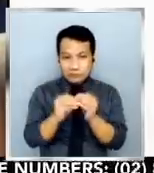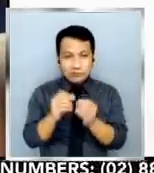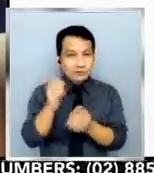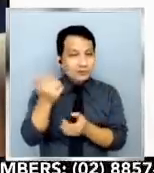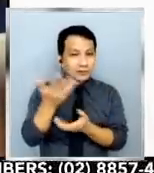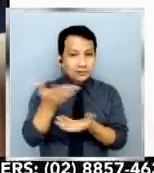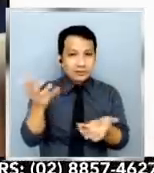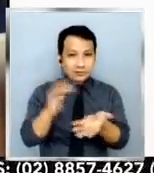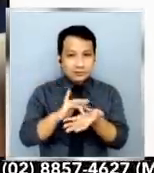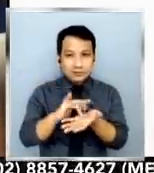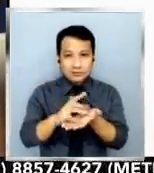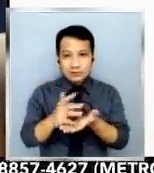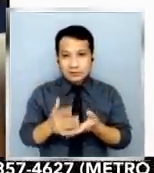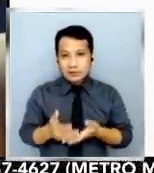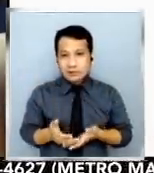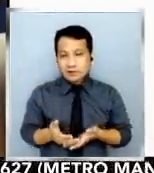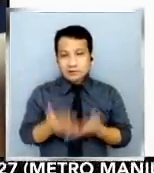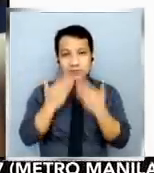Thank you.